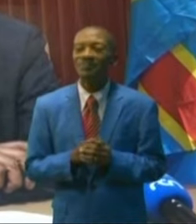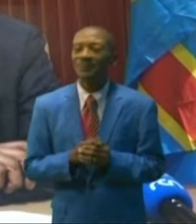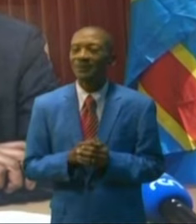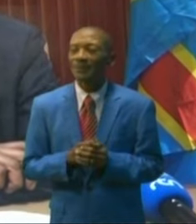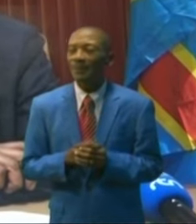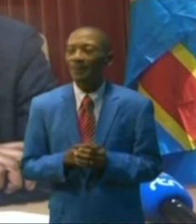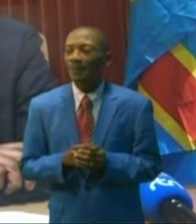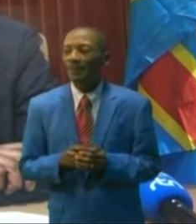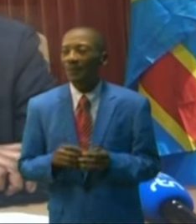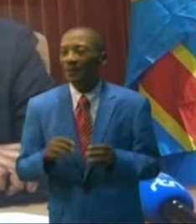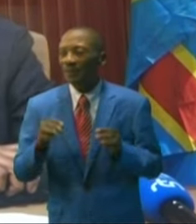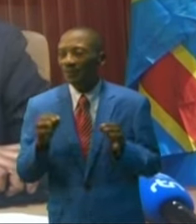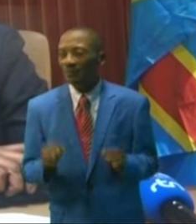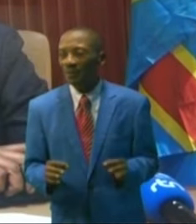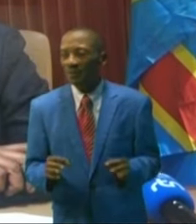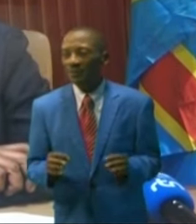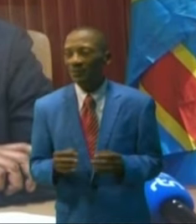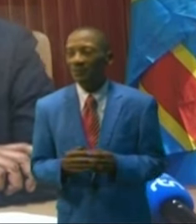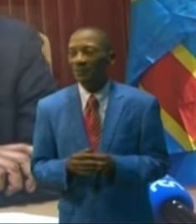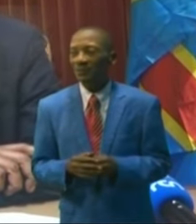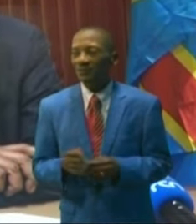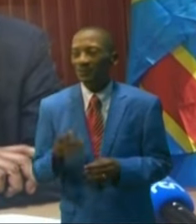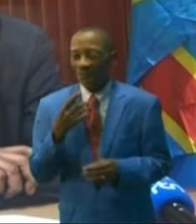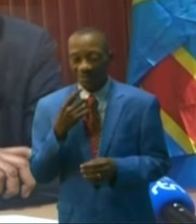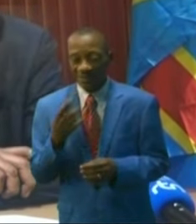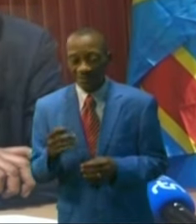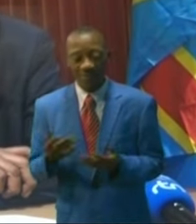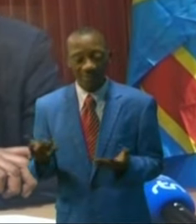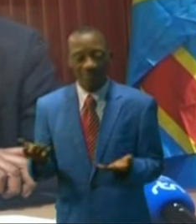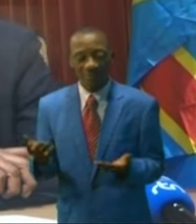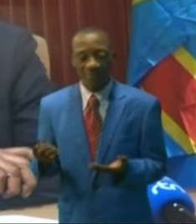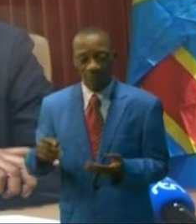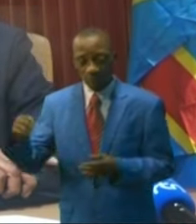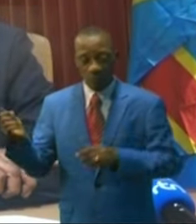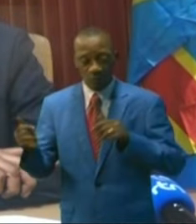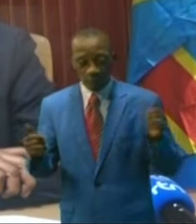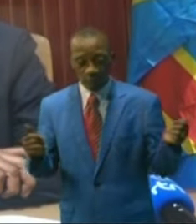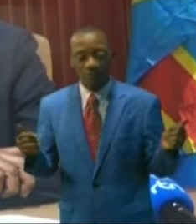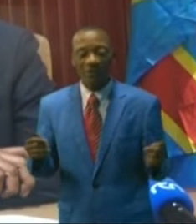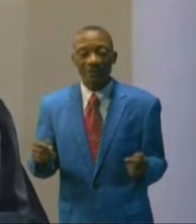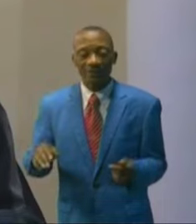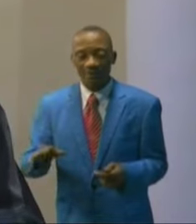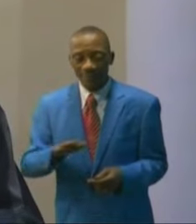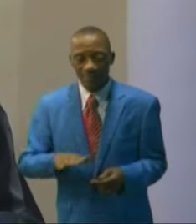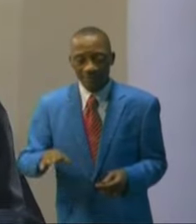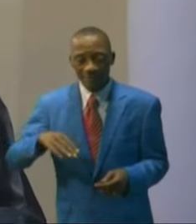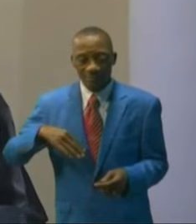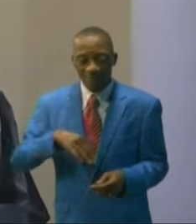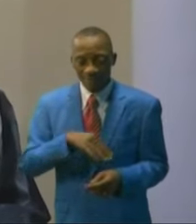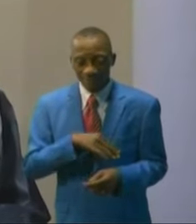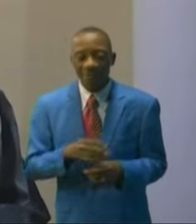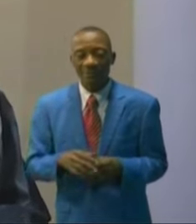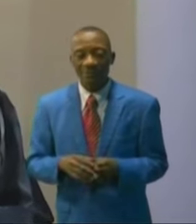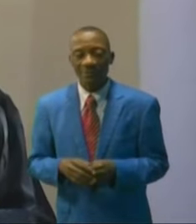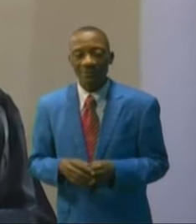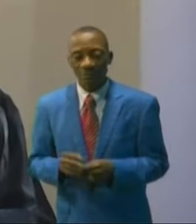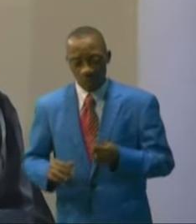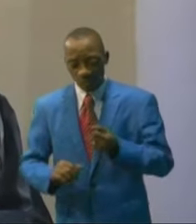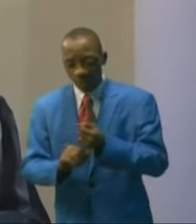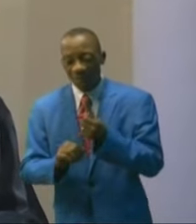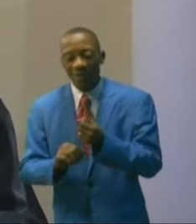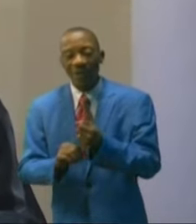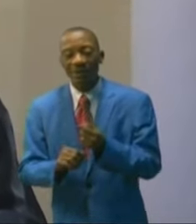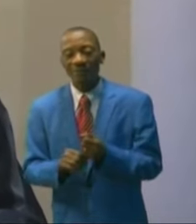pouvoir contribuer davantage à la stabilisation, à la sécurisation. Et